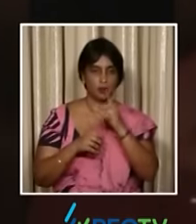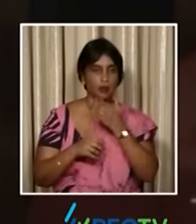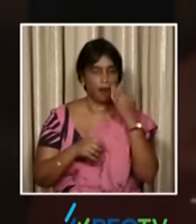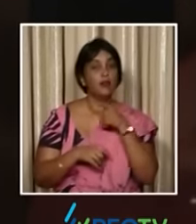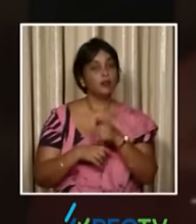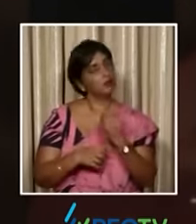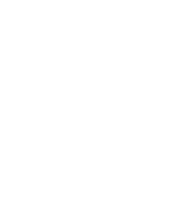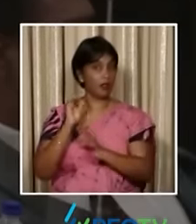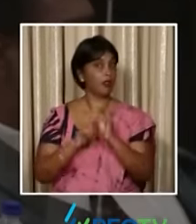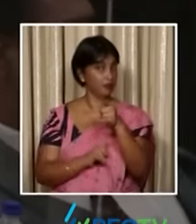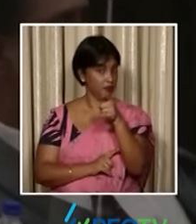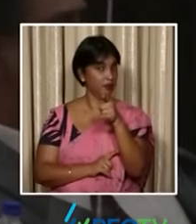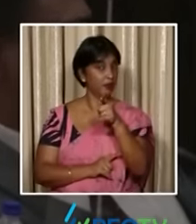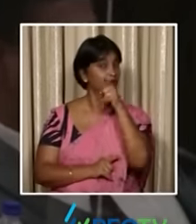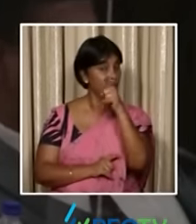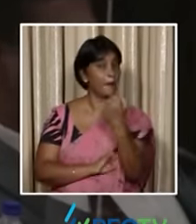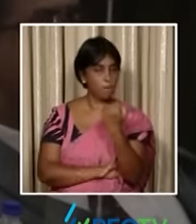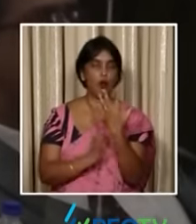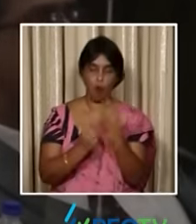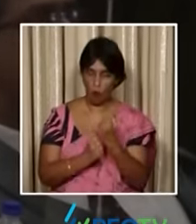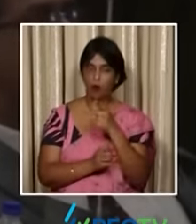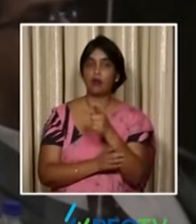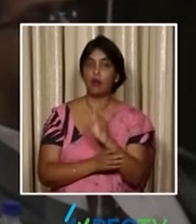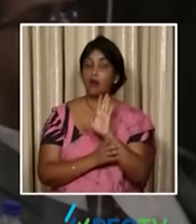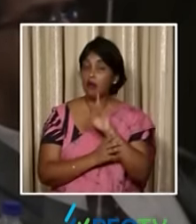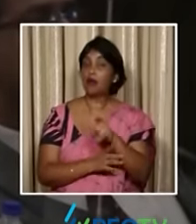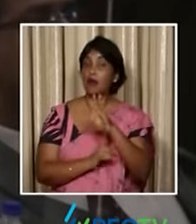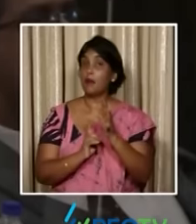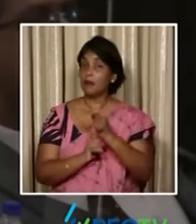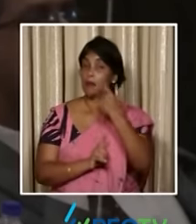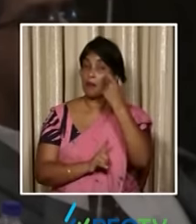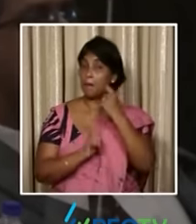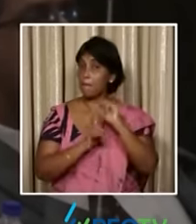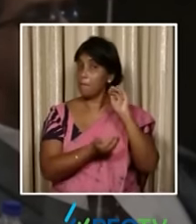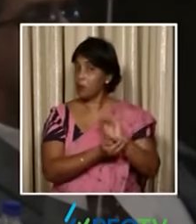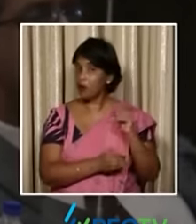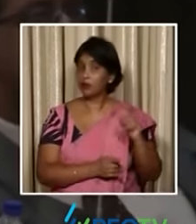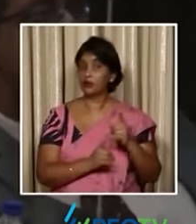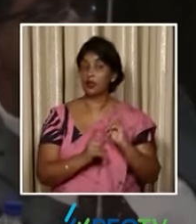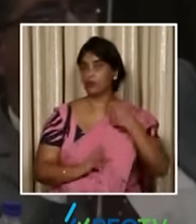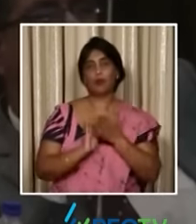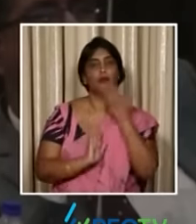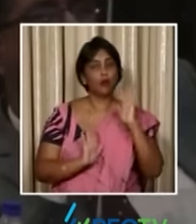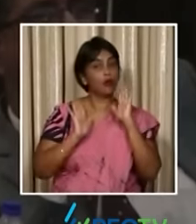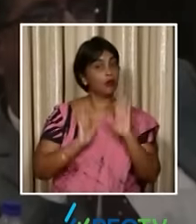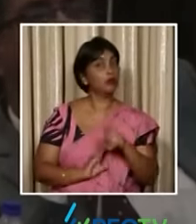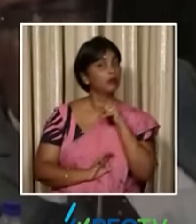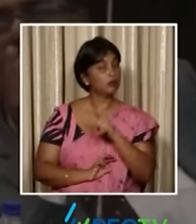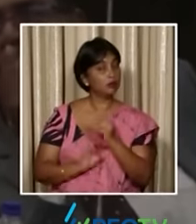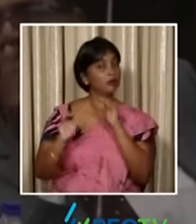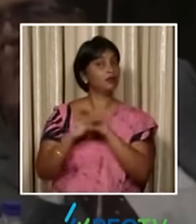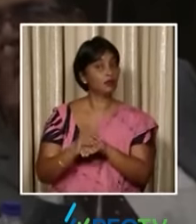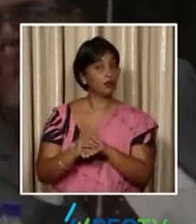ඒකට මම නම් සතුටු වෙනවා. ඔබතුමාට බලය තියෙන්න ඕනේ. හැබැයි ඔබතුමා පෞද්ගලික අංශයක විධායක නිලධාරියෙක් නෙවෙයි. ඔබ පත් වෙලා